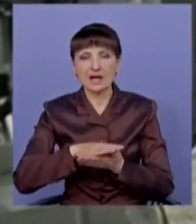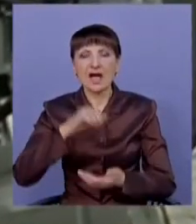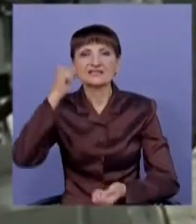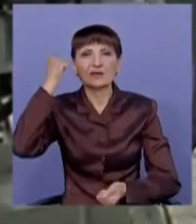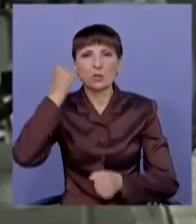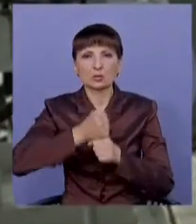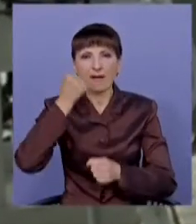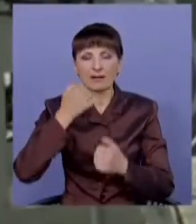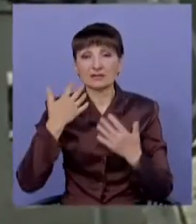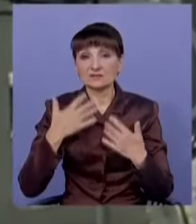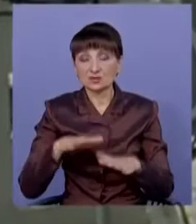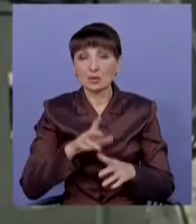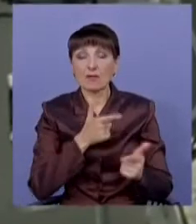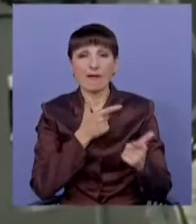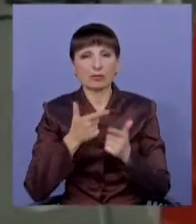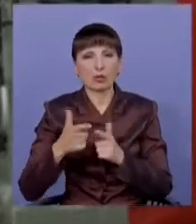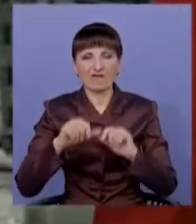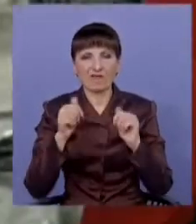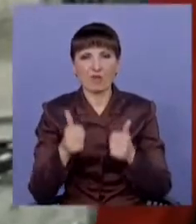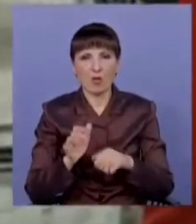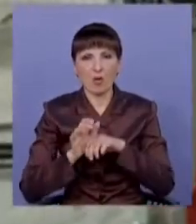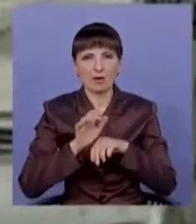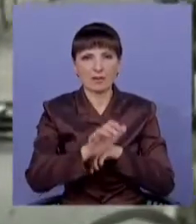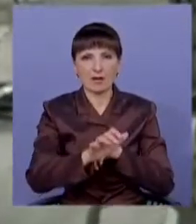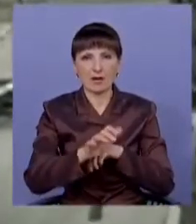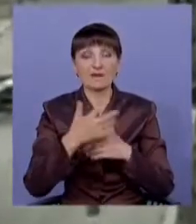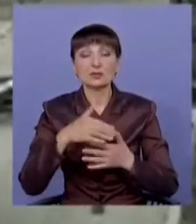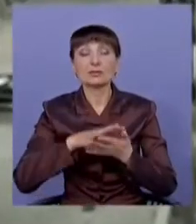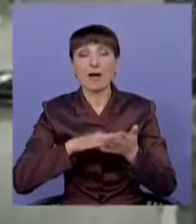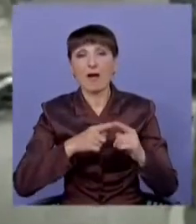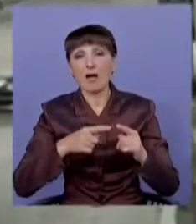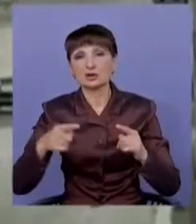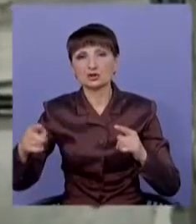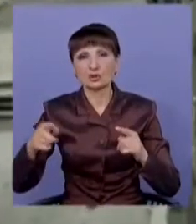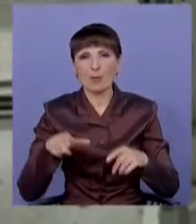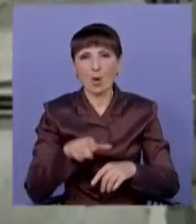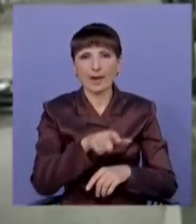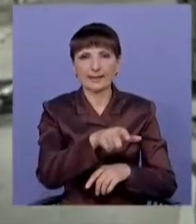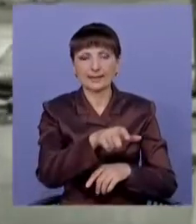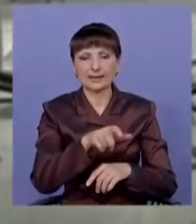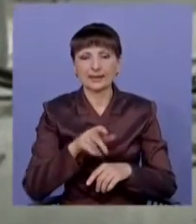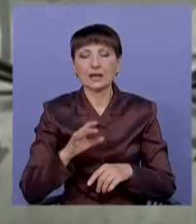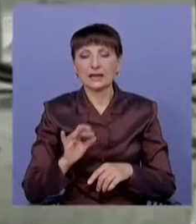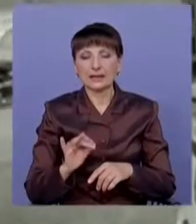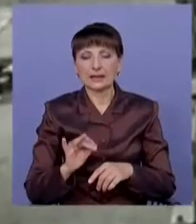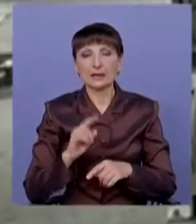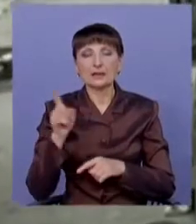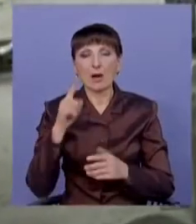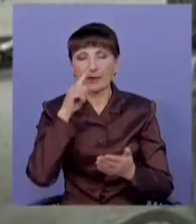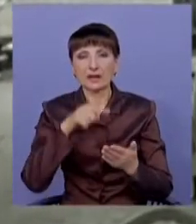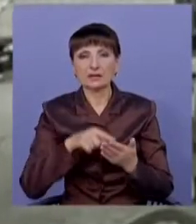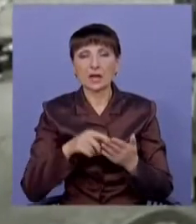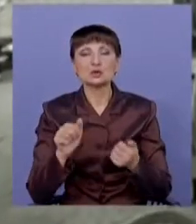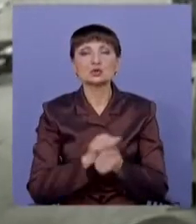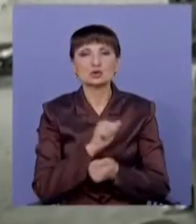ударяет планксон, и готовая продукция уходит дальше, получается, по линии. Там попадает в